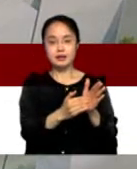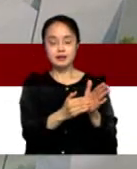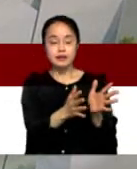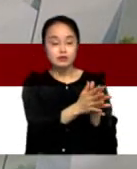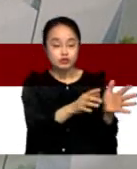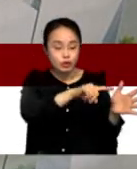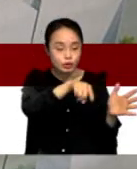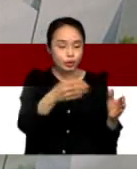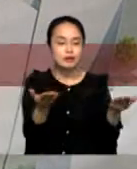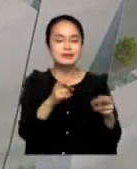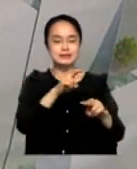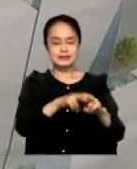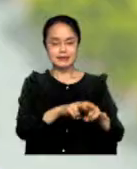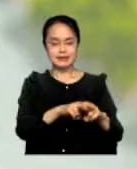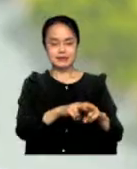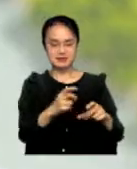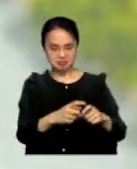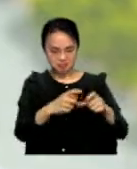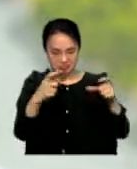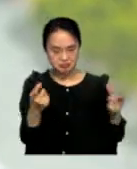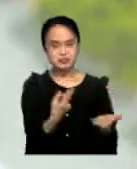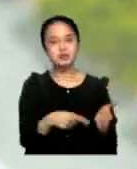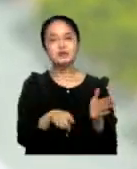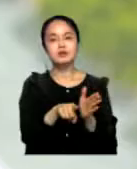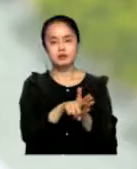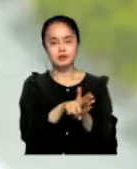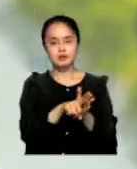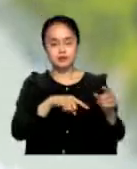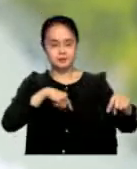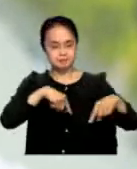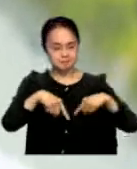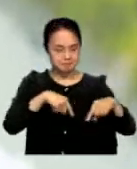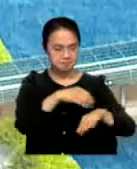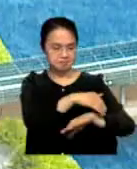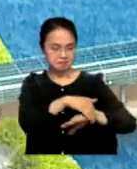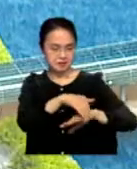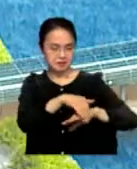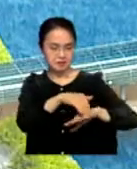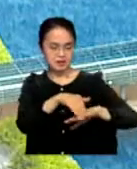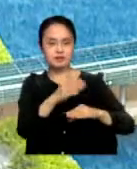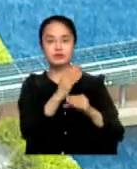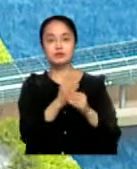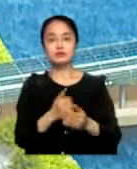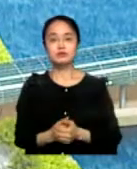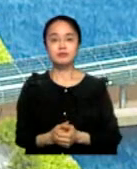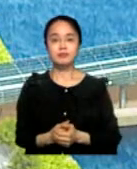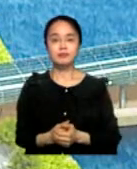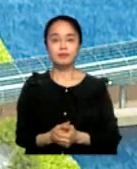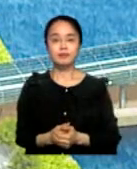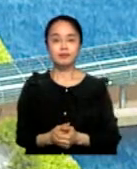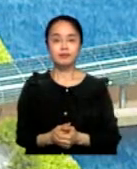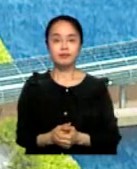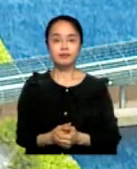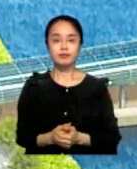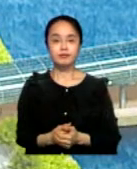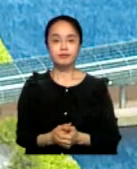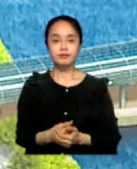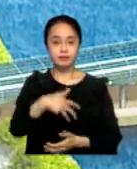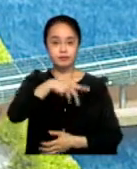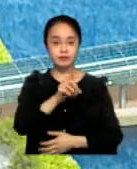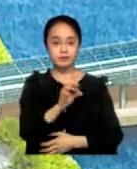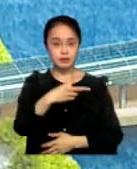일자리와 문화시설을 갖춘 자급자족 도시를 계획하고 있습니다 그리고 실제로 그곳에 좋은